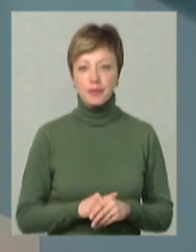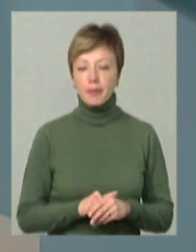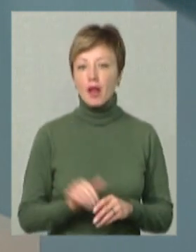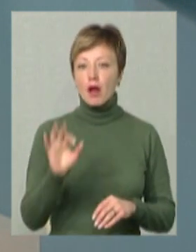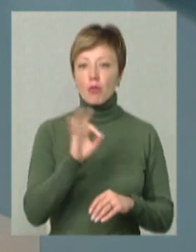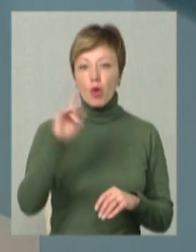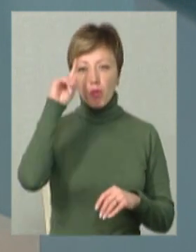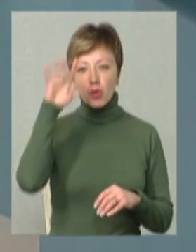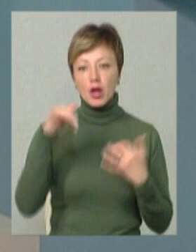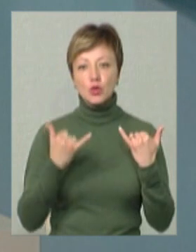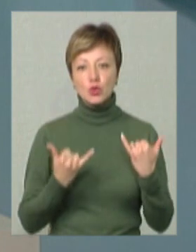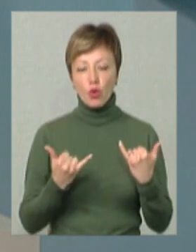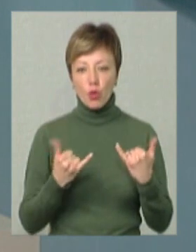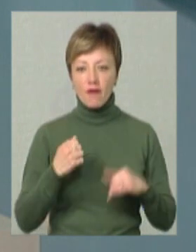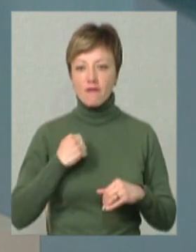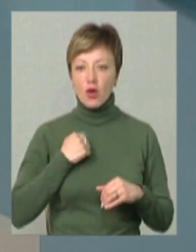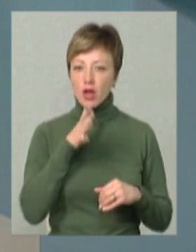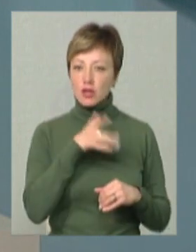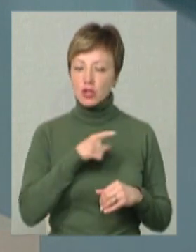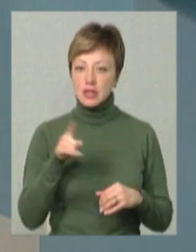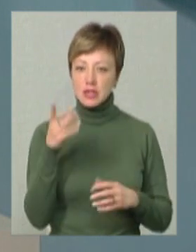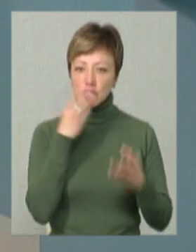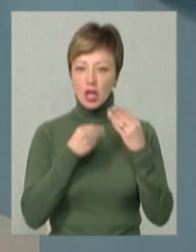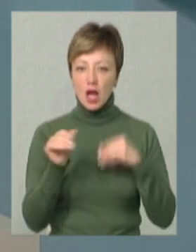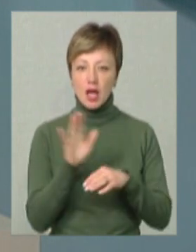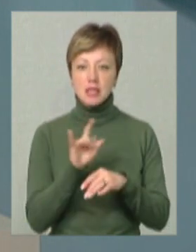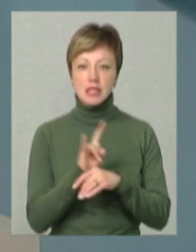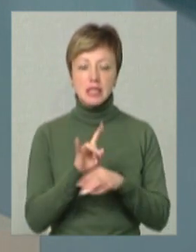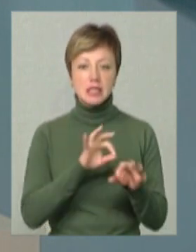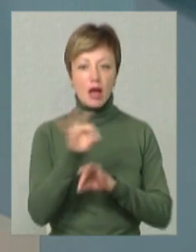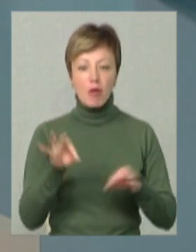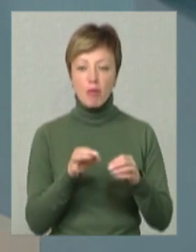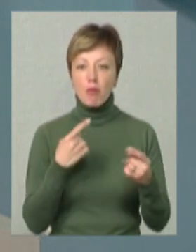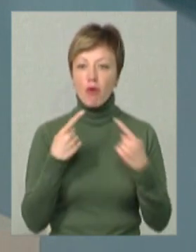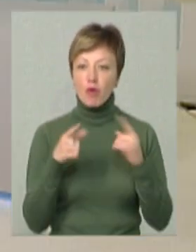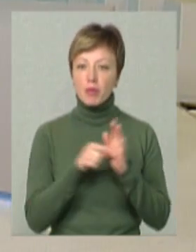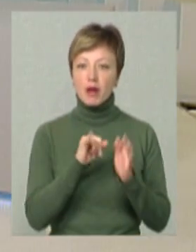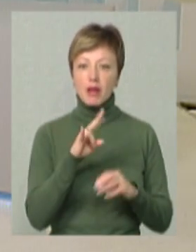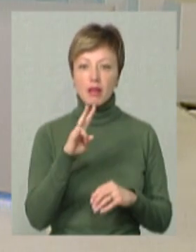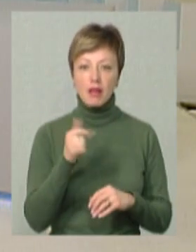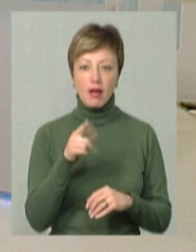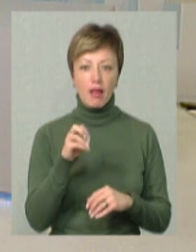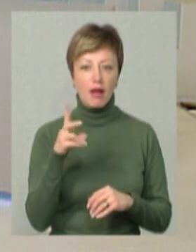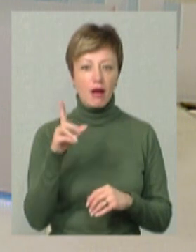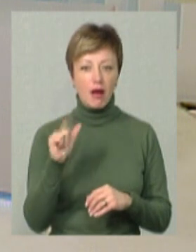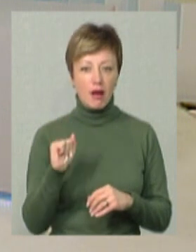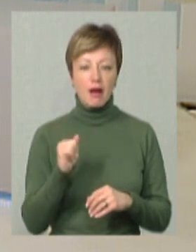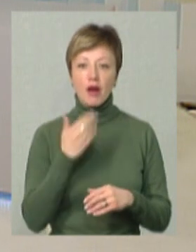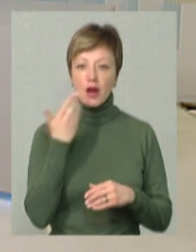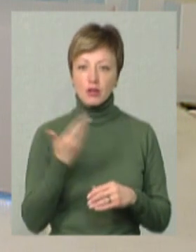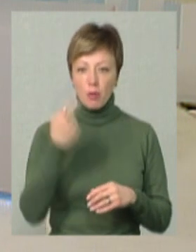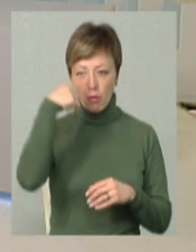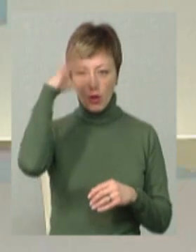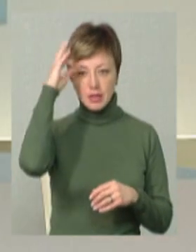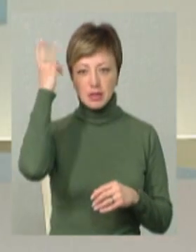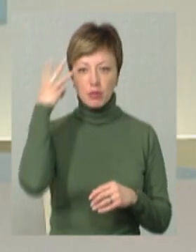Про популярні сьогодні у воєнний час шахрайські схеми поговоримо з Інною Глегою, речницею поліції Хмельниччини. Пані